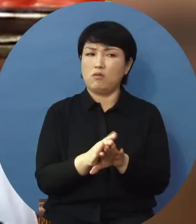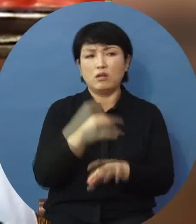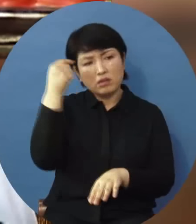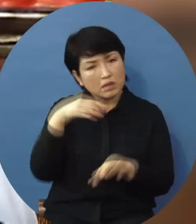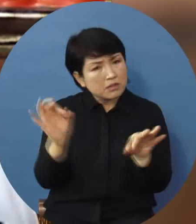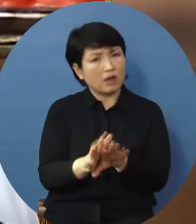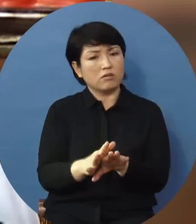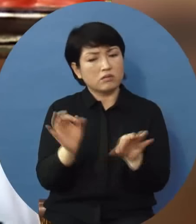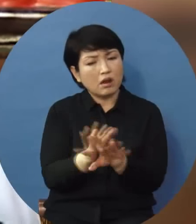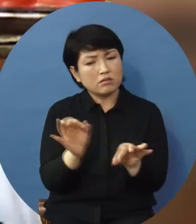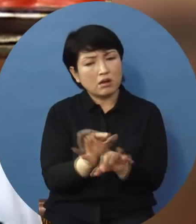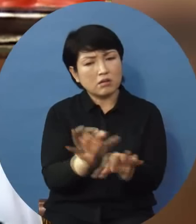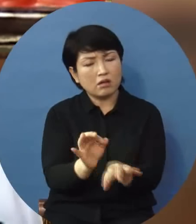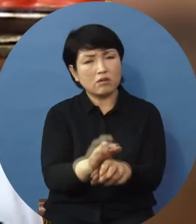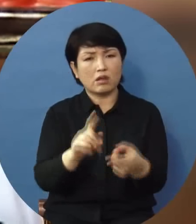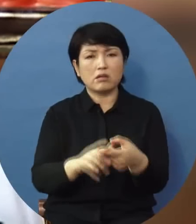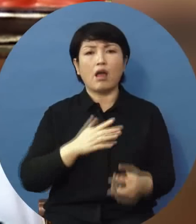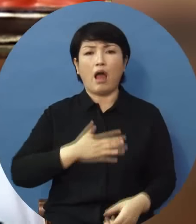되면